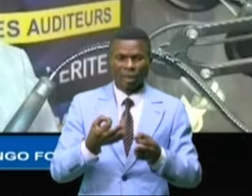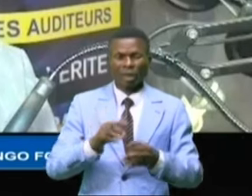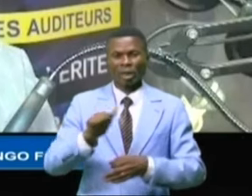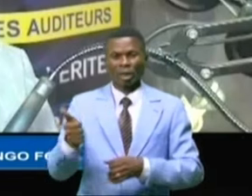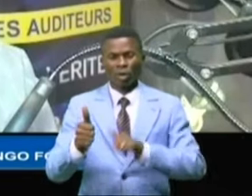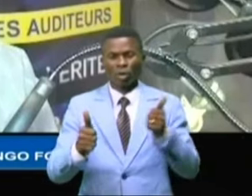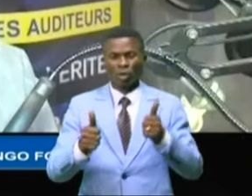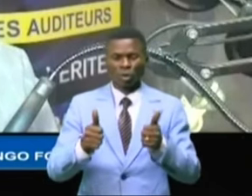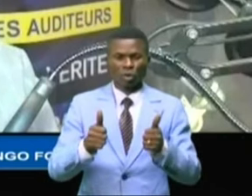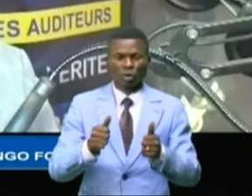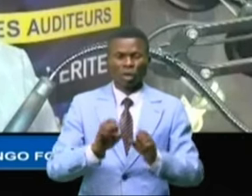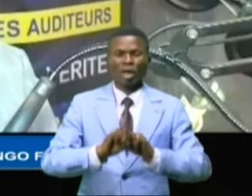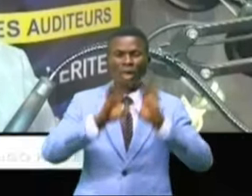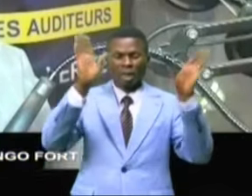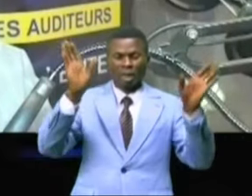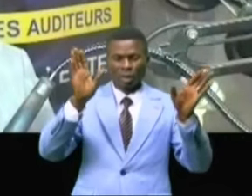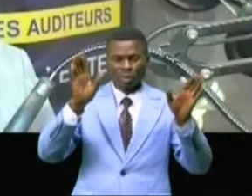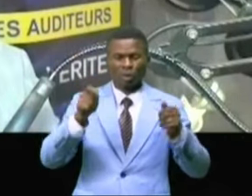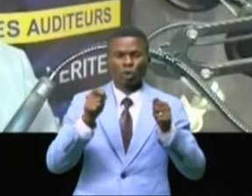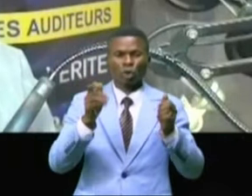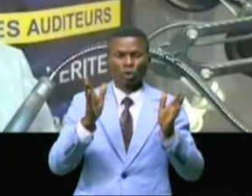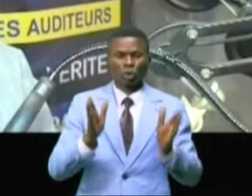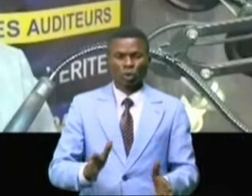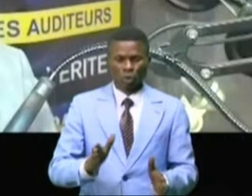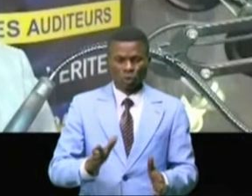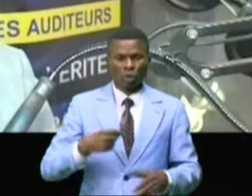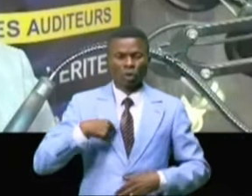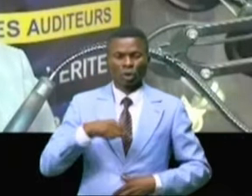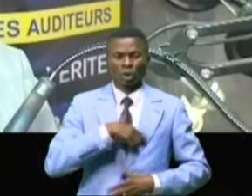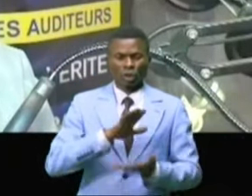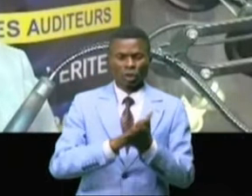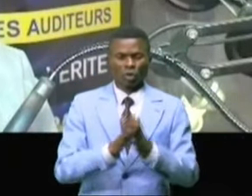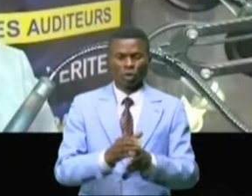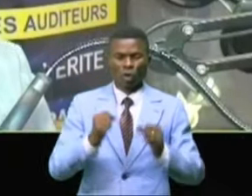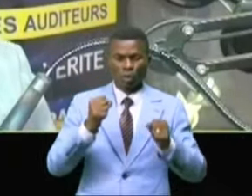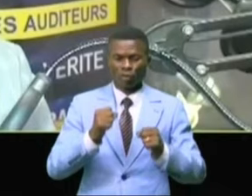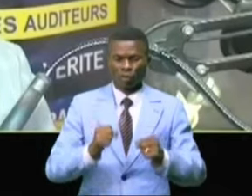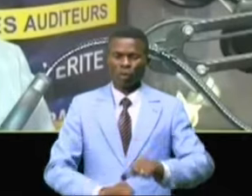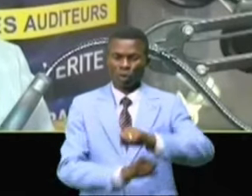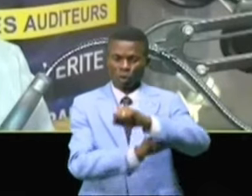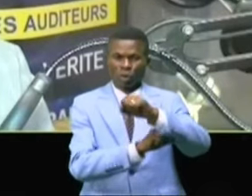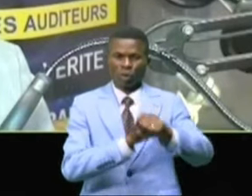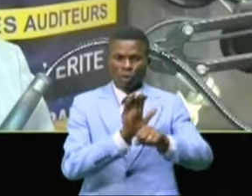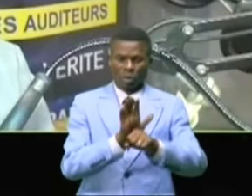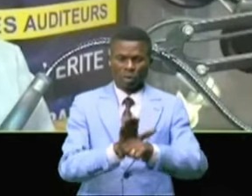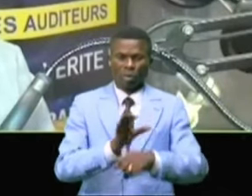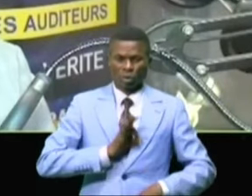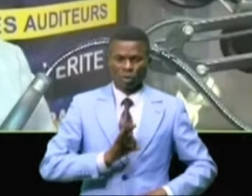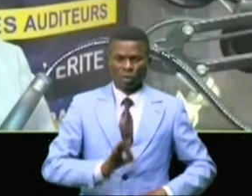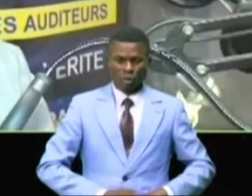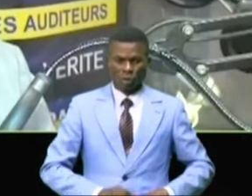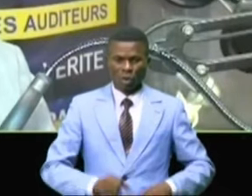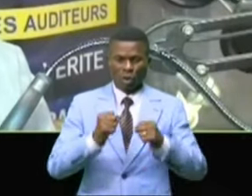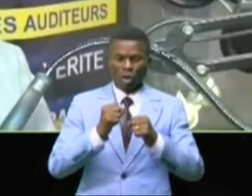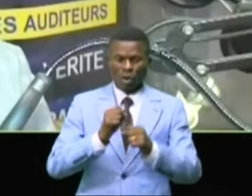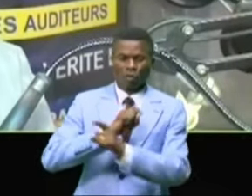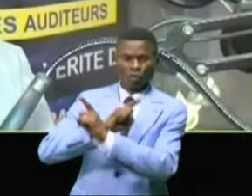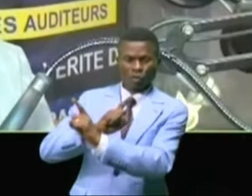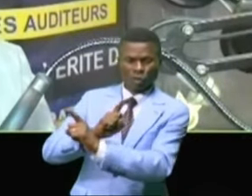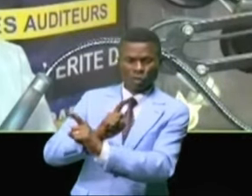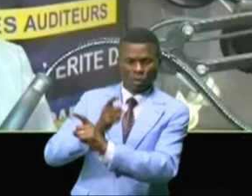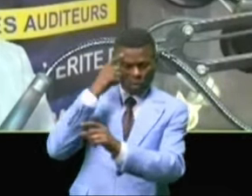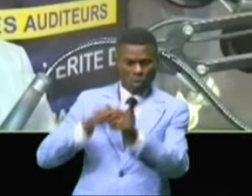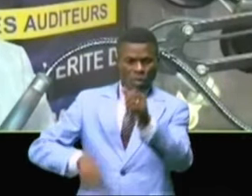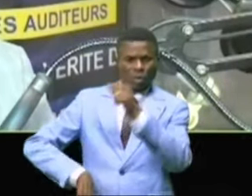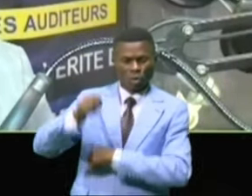d'autres émissions et même par les passés que nous serons une force d'assistance et nous serons aussi une force de résistance pour